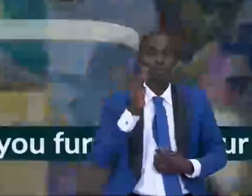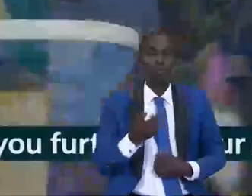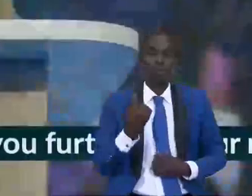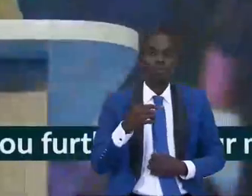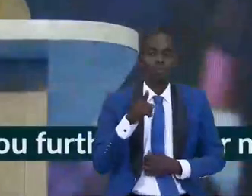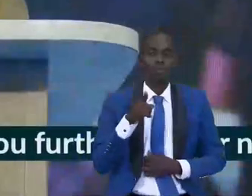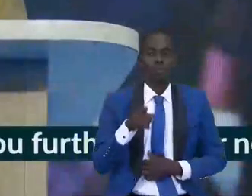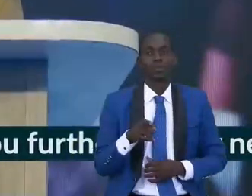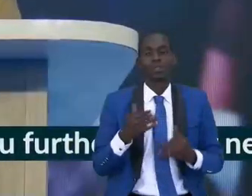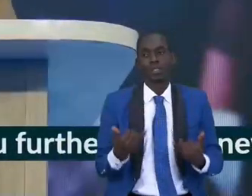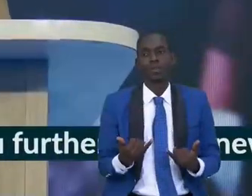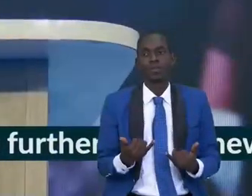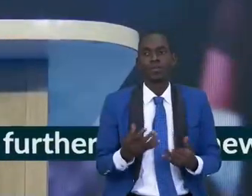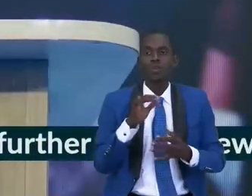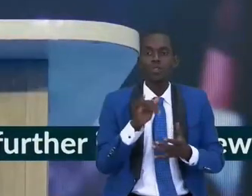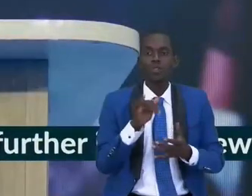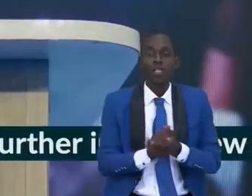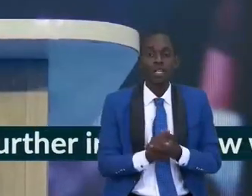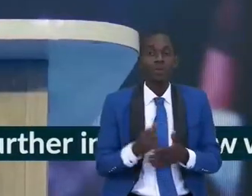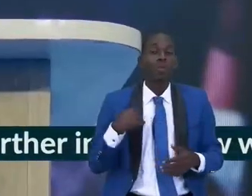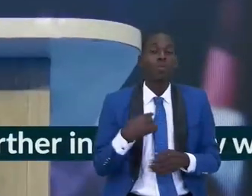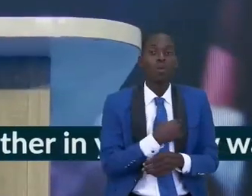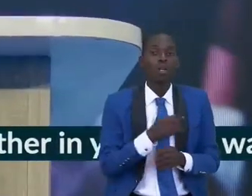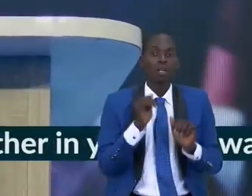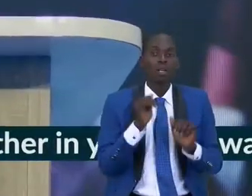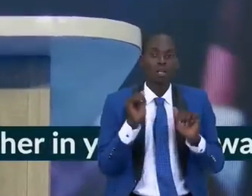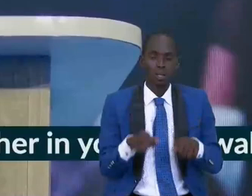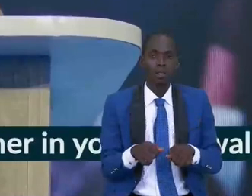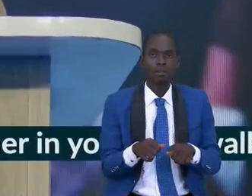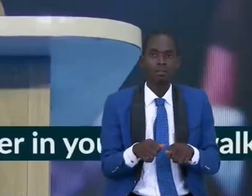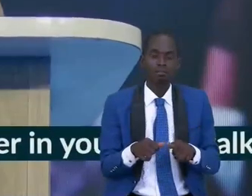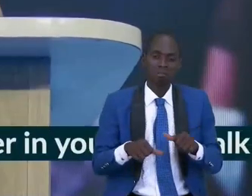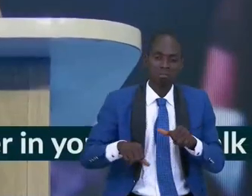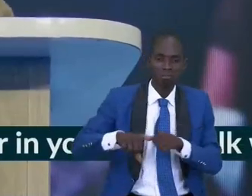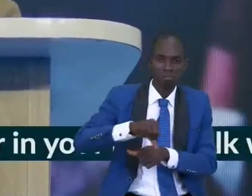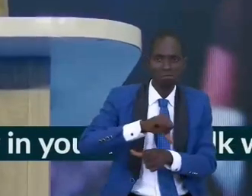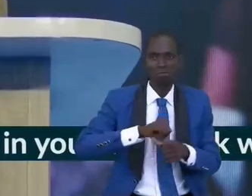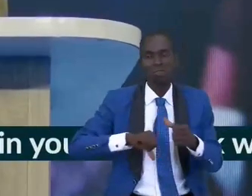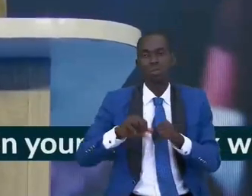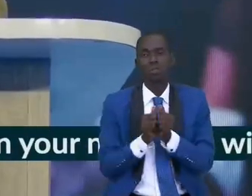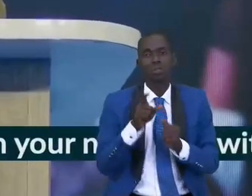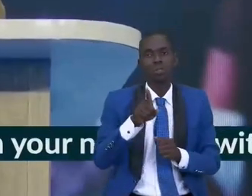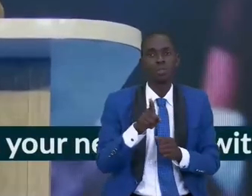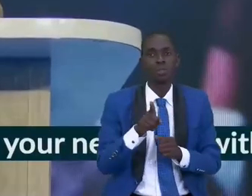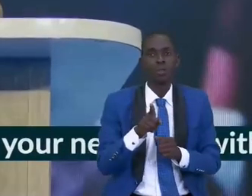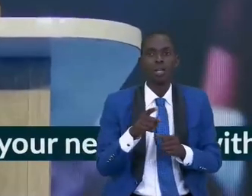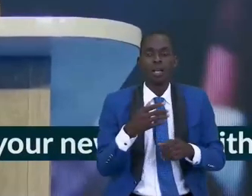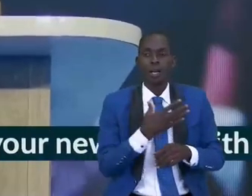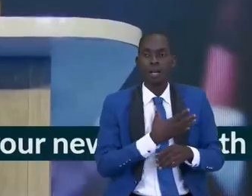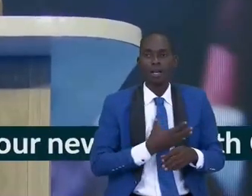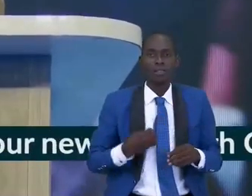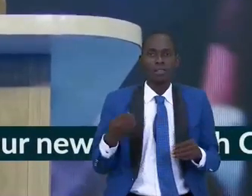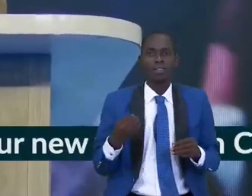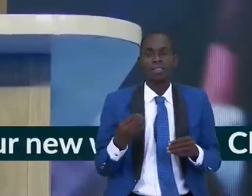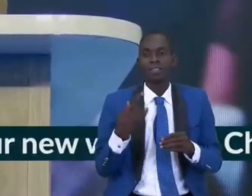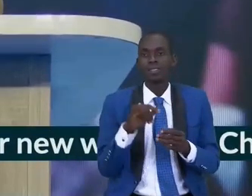vont vous aborder là-bas et vous donneront une fiche à remplir afin de nous permettre de nous associer avec